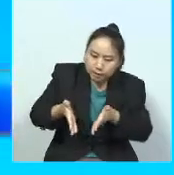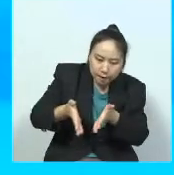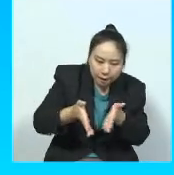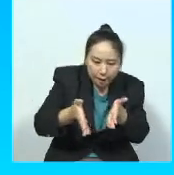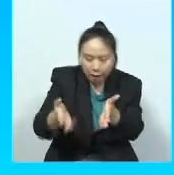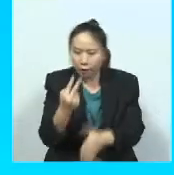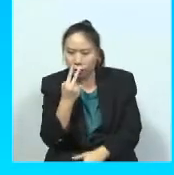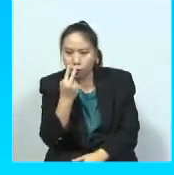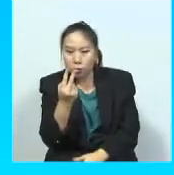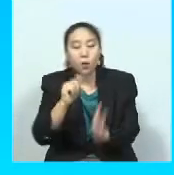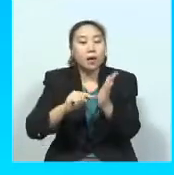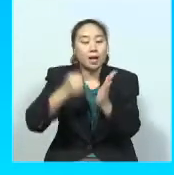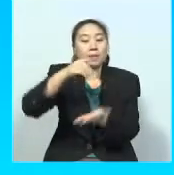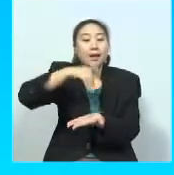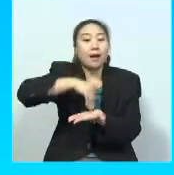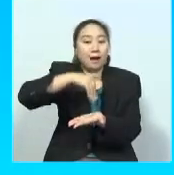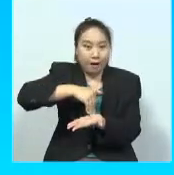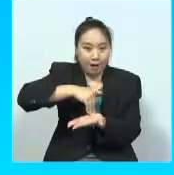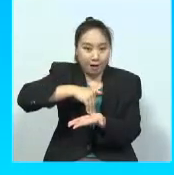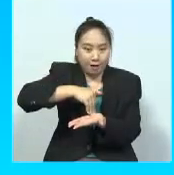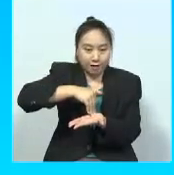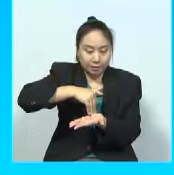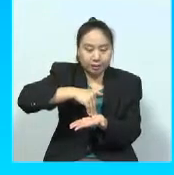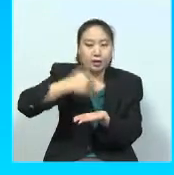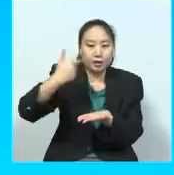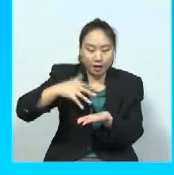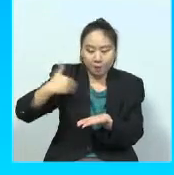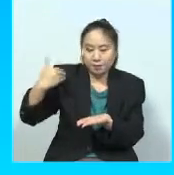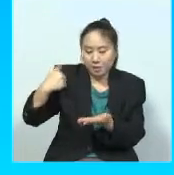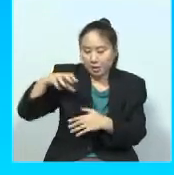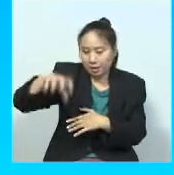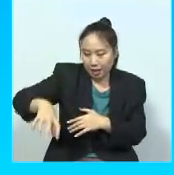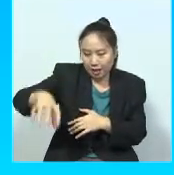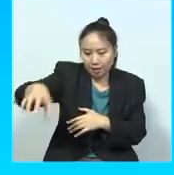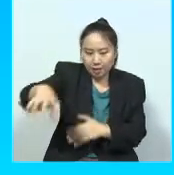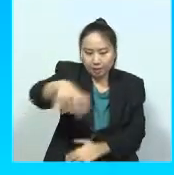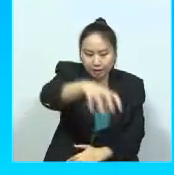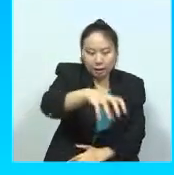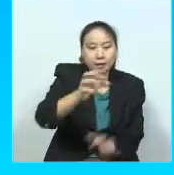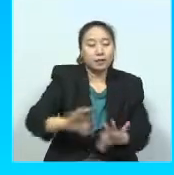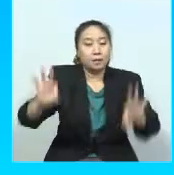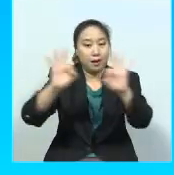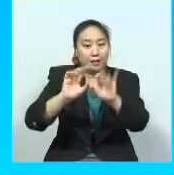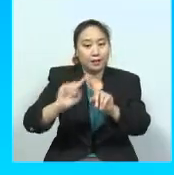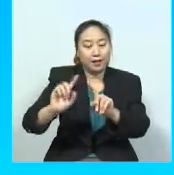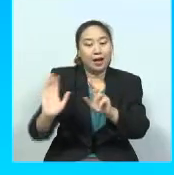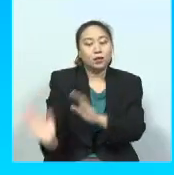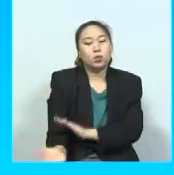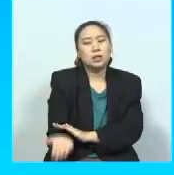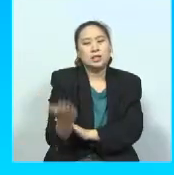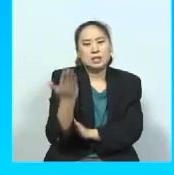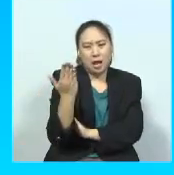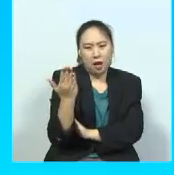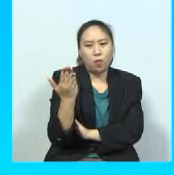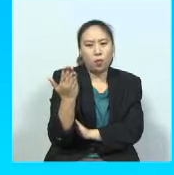ริ่มต้นก็คือที่หน้าศาลากลางจังหวัดนะคะแล้วก็ผ่านสถานที่สำคัญต่างๆค่ะนี่ค่ะบรรยากาศช่วงเช้ามากันตั้ง